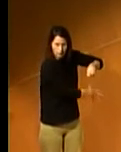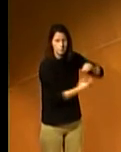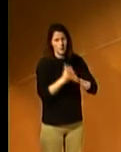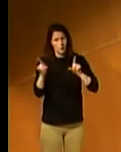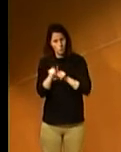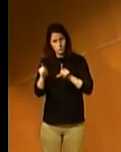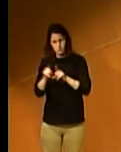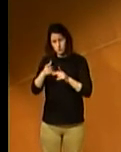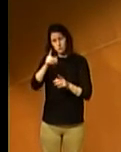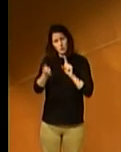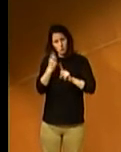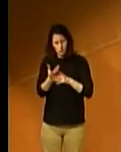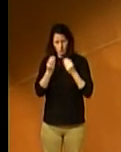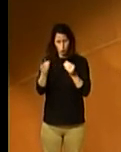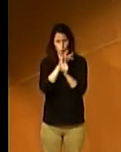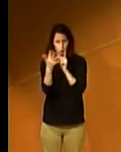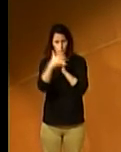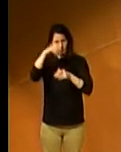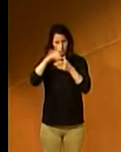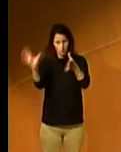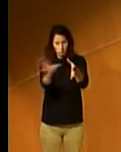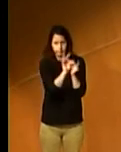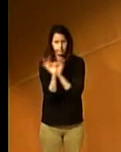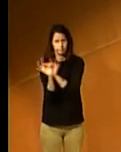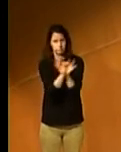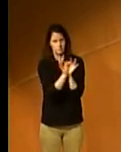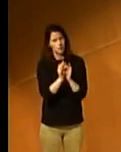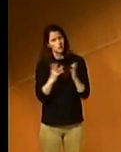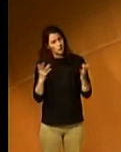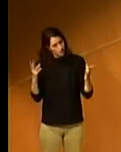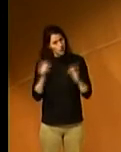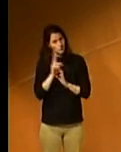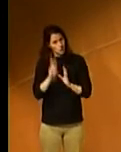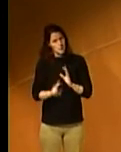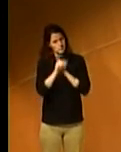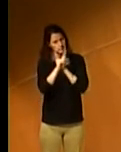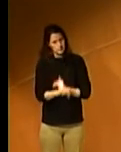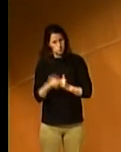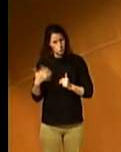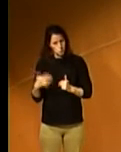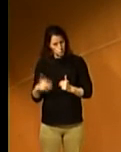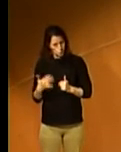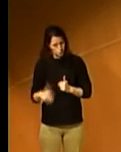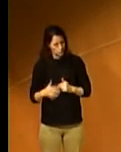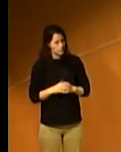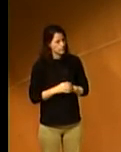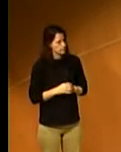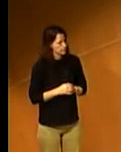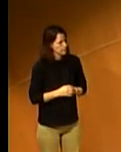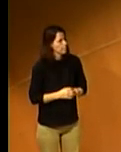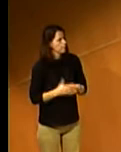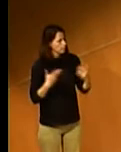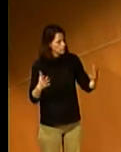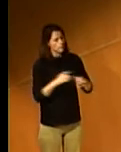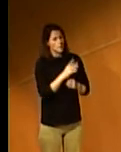sociale. Donc, vaste programme. Comme le précise Madame Caudiaz dans son ouvrage, Madame